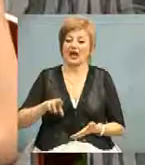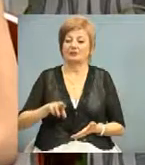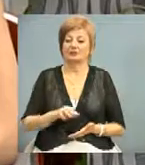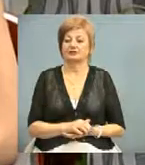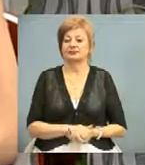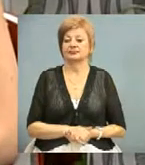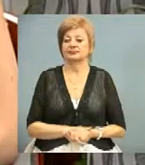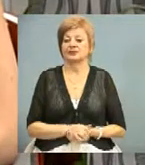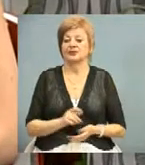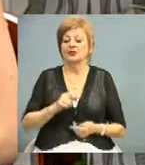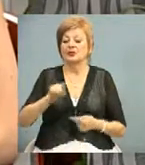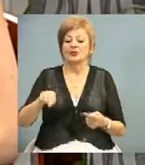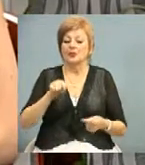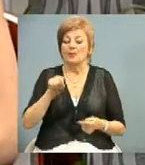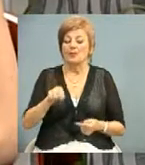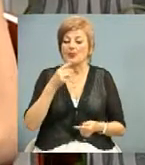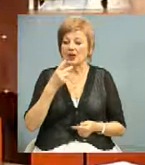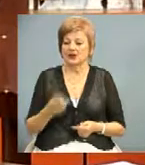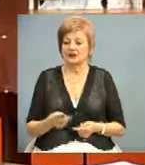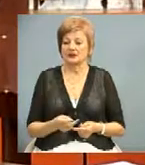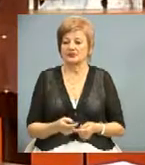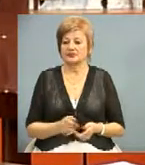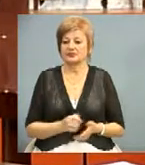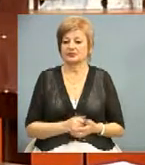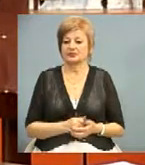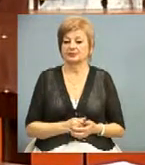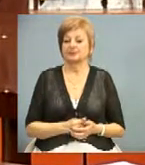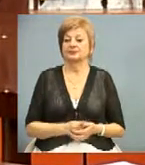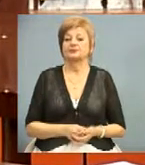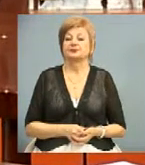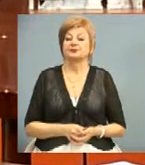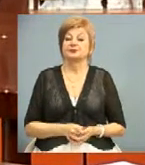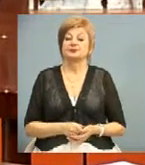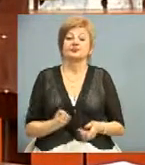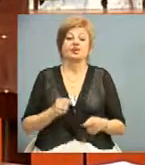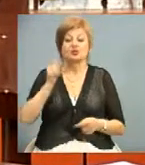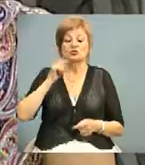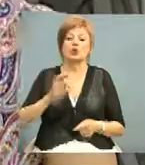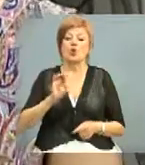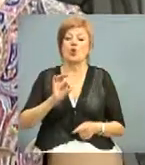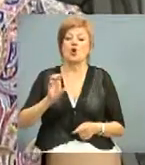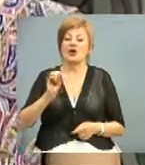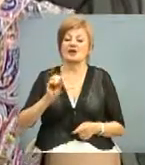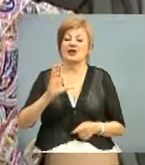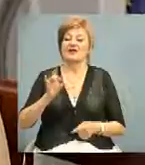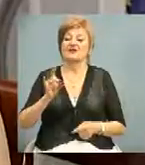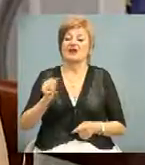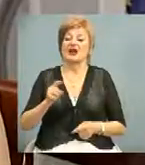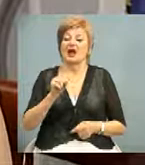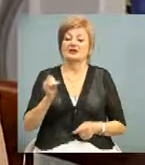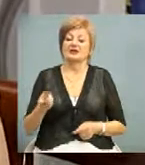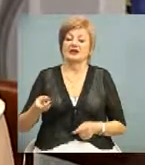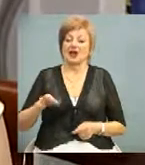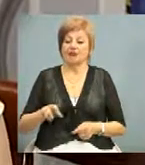ось-ось-ось. Повертай, показуй друзям нашим, де вона знаходиться Євразія. Так, що тобі відомо про Євразію? Що це за материк?